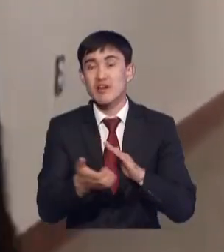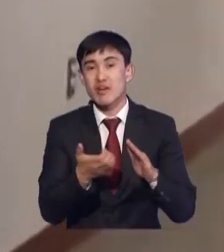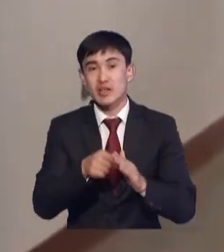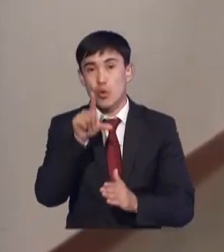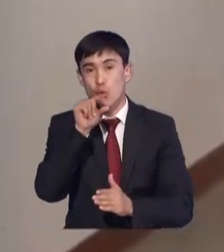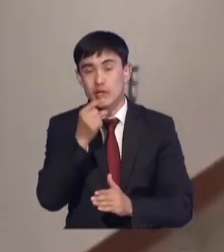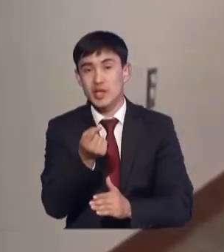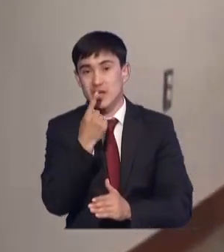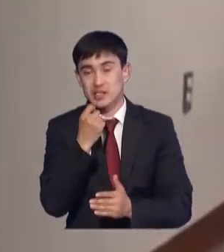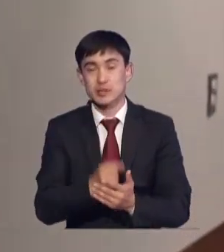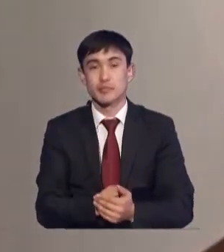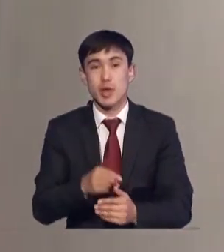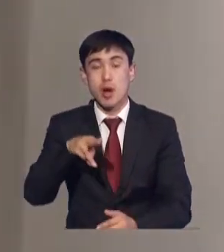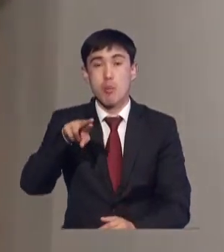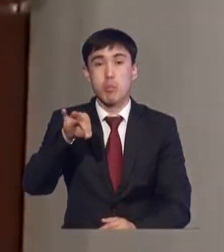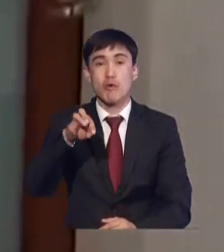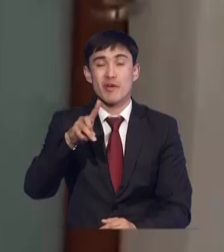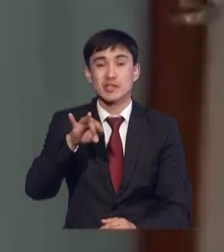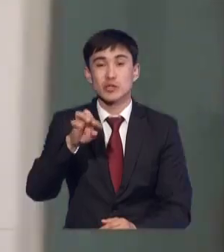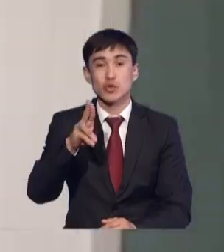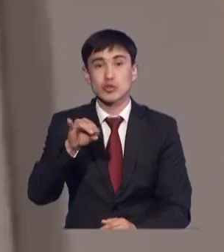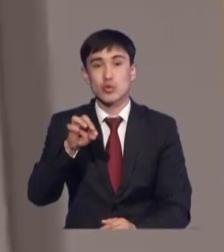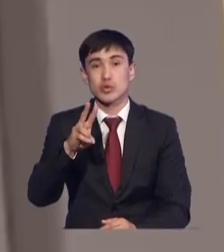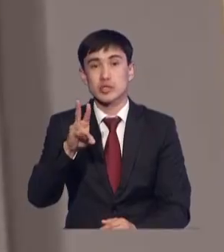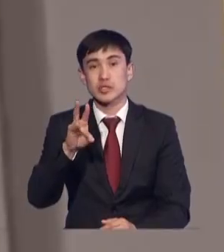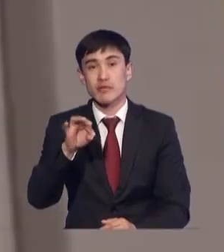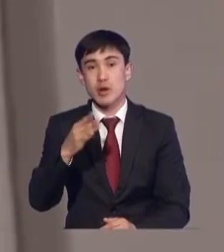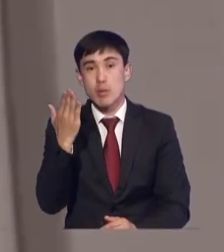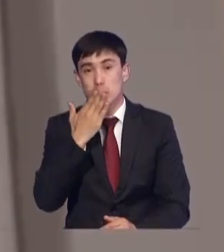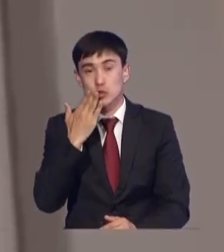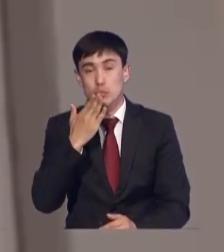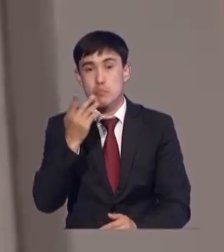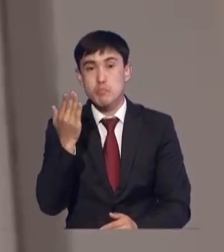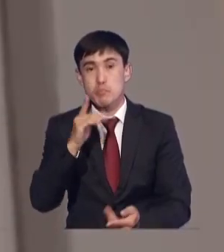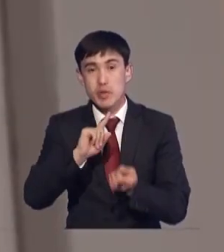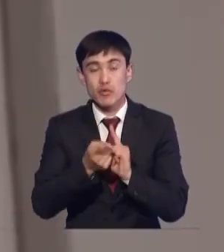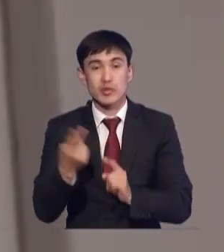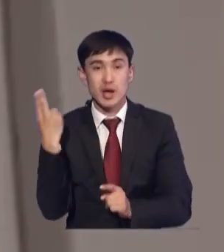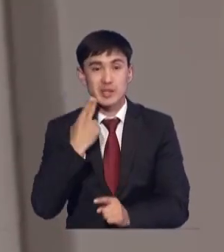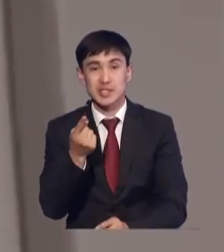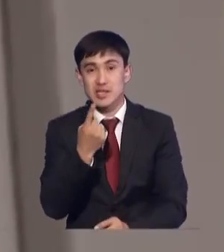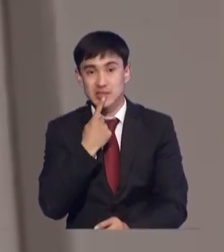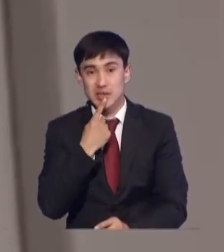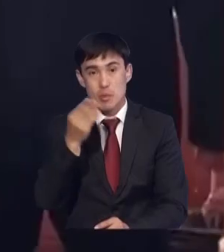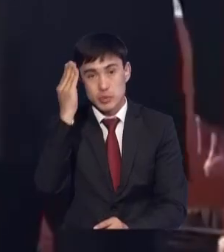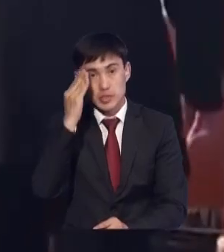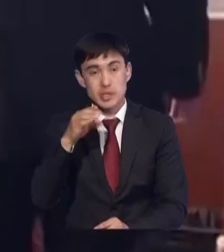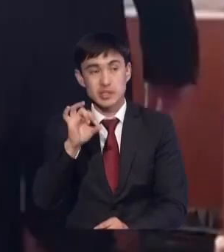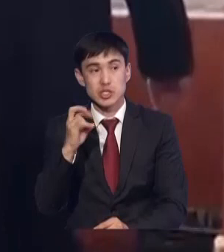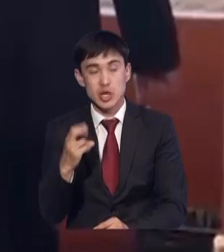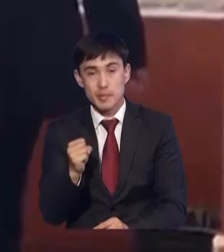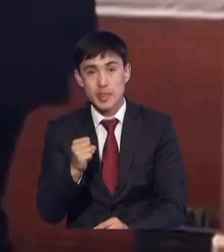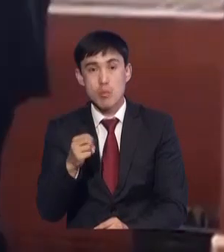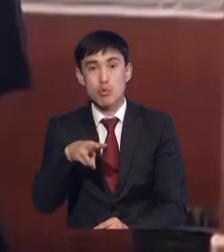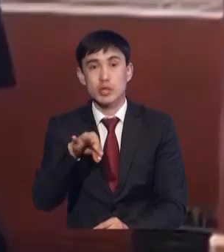профессор университета Джорджа Вашингтона Кристофер кожим прочёл переведённый на английский язык впечатление об Америке Мухтара